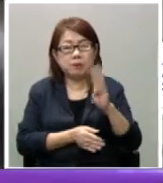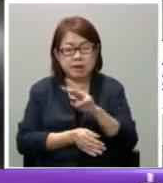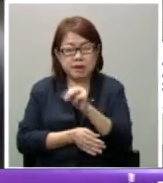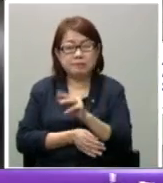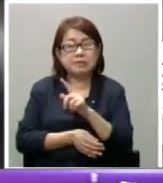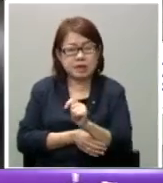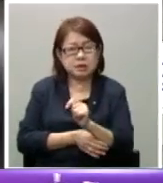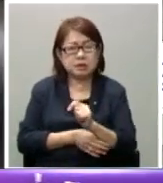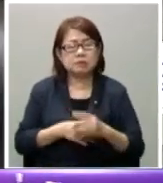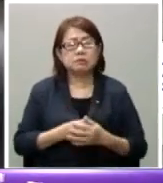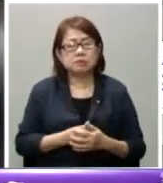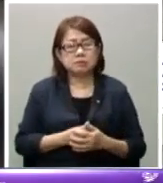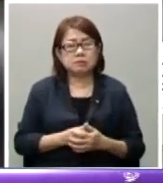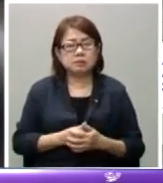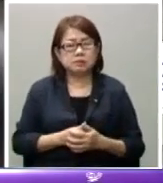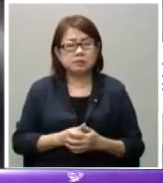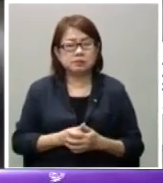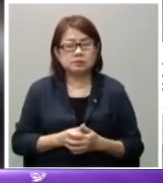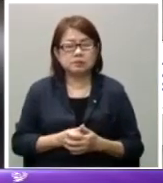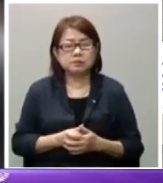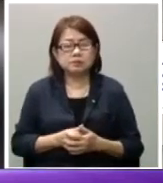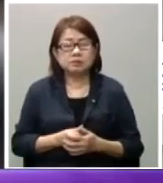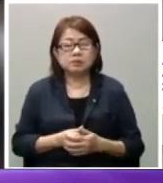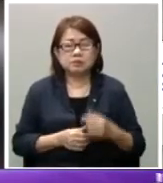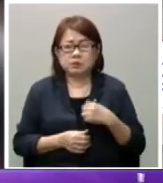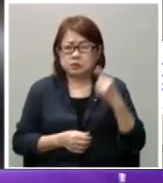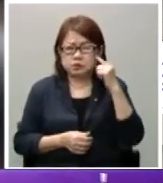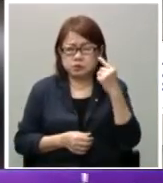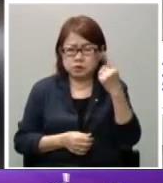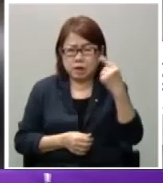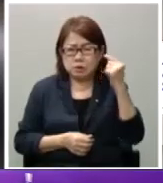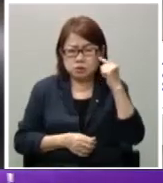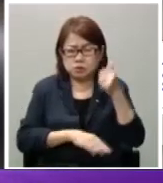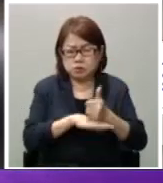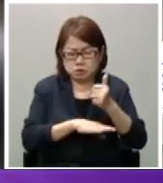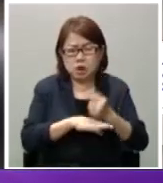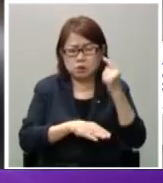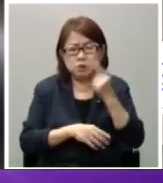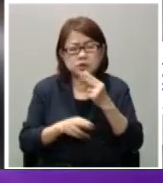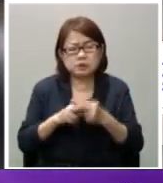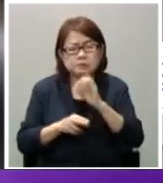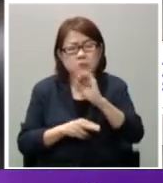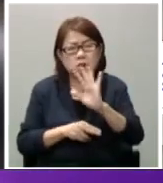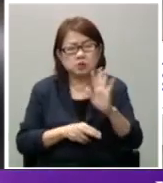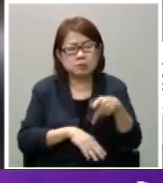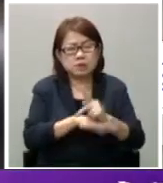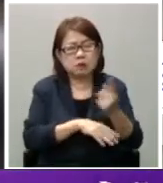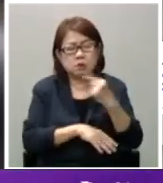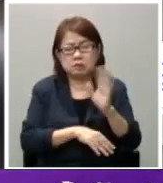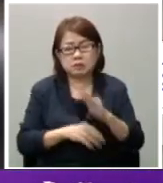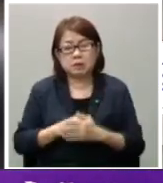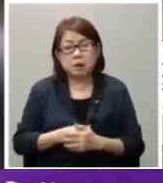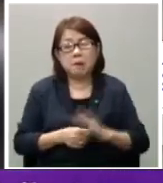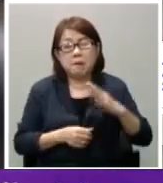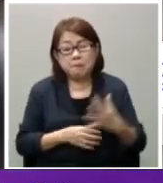ดัสทรีของมีคนผมไม่อยากเอ่ยนามเดี๋ยวท่านประธานจะว่าเอานะครับแต่ว่าบริษัทนี้ก็รับงานซึ่งอยู่ในระดับ80ล้าน